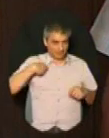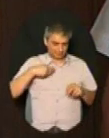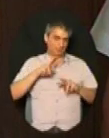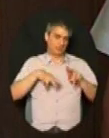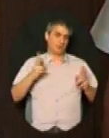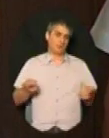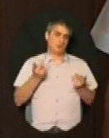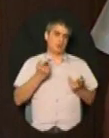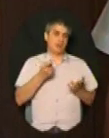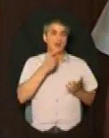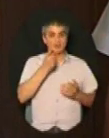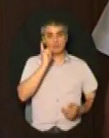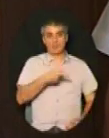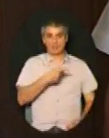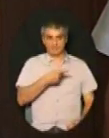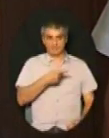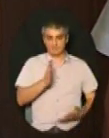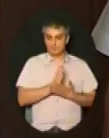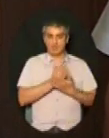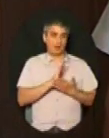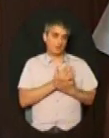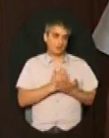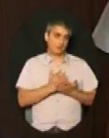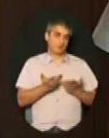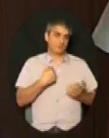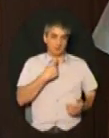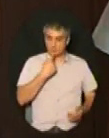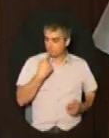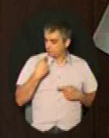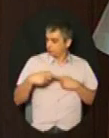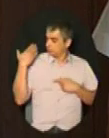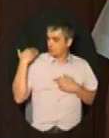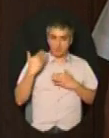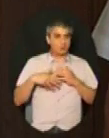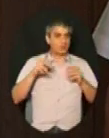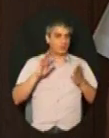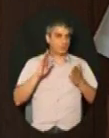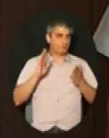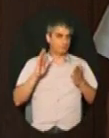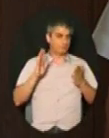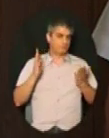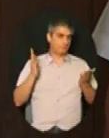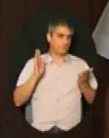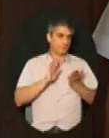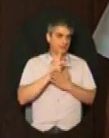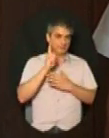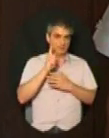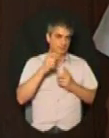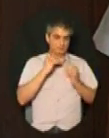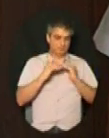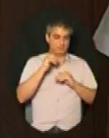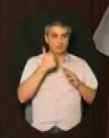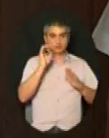אבל זה מחייב, כמו שאמרתי, גם החלטה, ואני אומר, בשנה האחרונה, בדצמבר, הוחלט על הגדלת האגרות